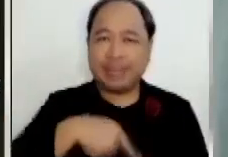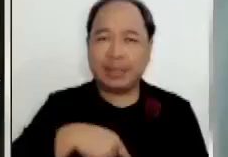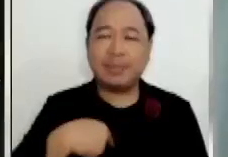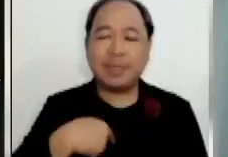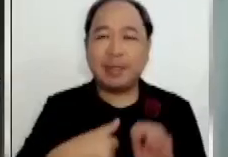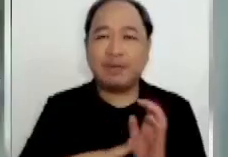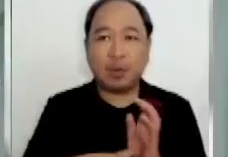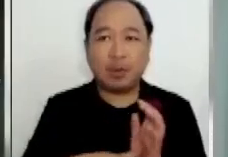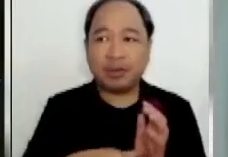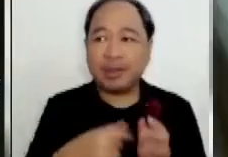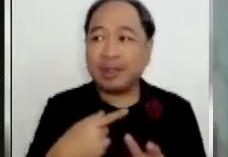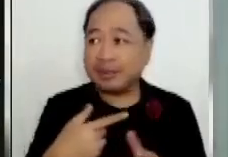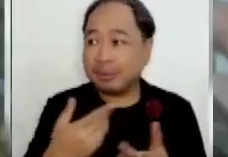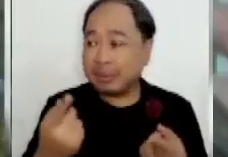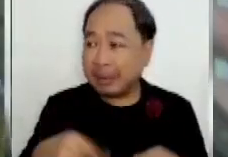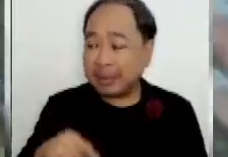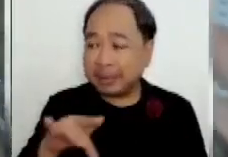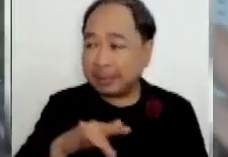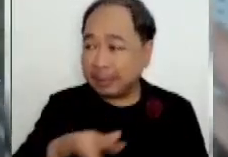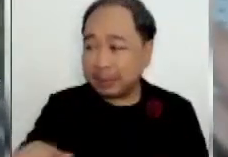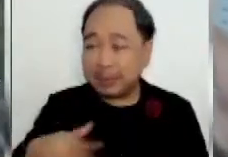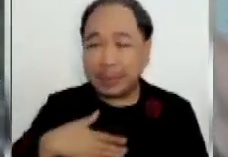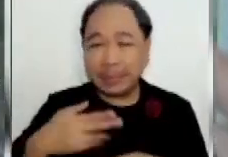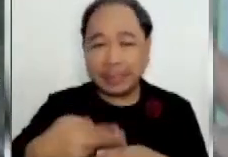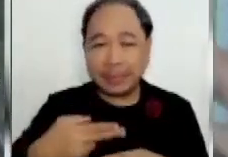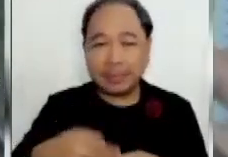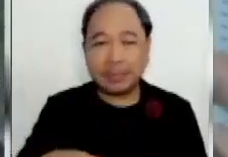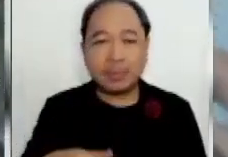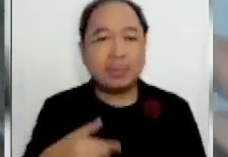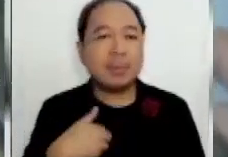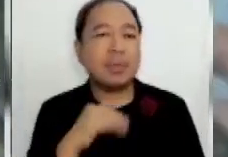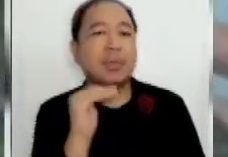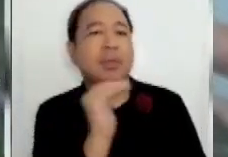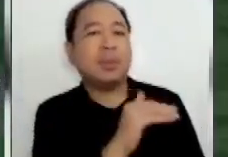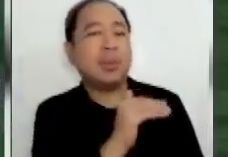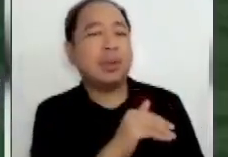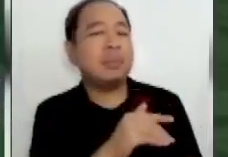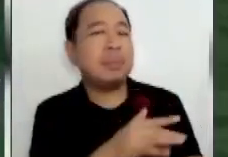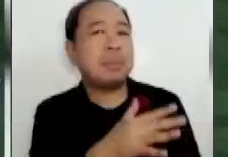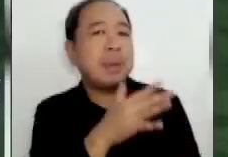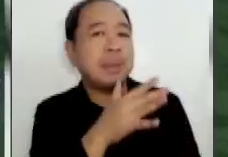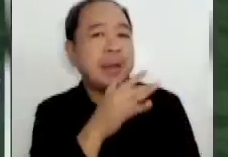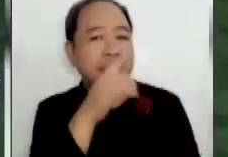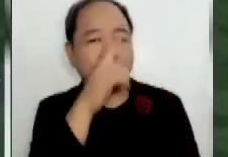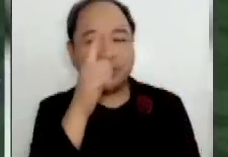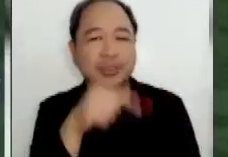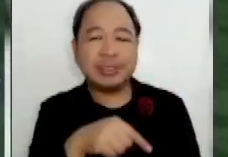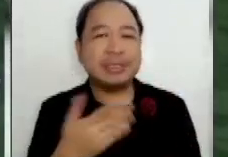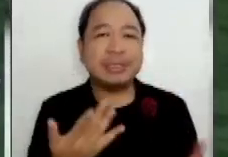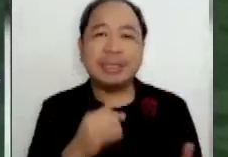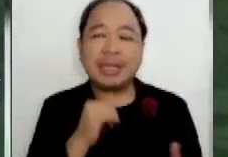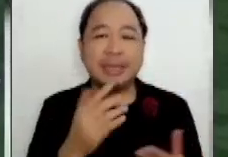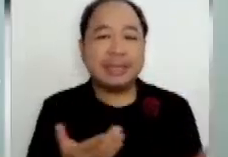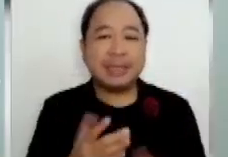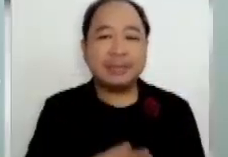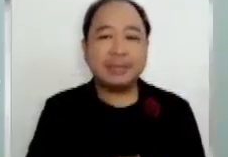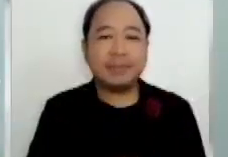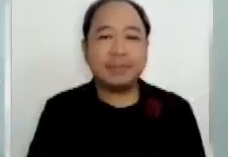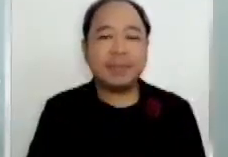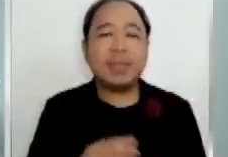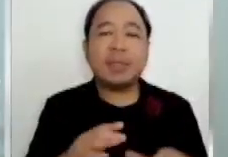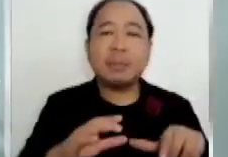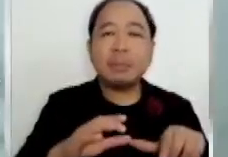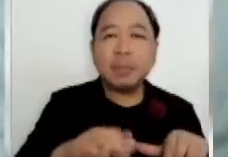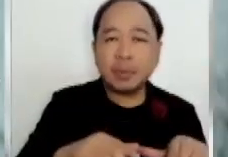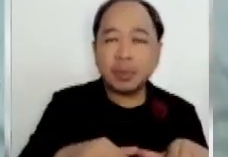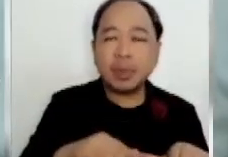wala po yung pangalan ko. Humingi po na tulong sa inyo si mama kasi po wala po siya dito eh. Inilaan naman para sa mga may kapansanan, senior